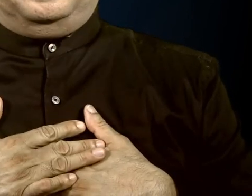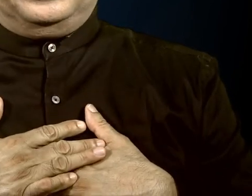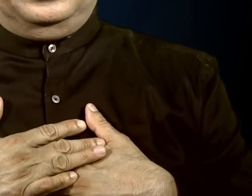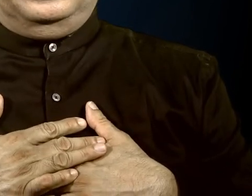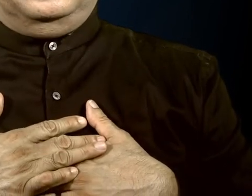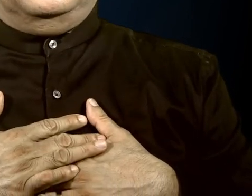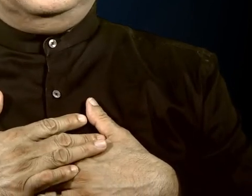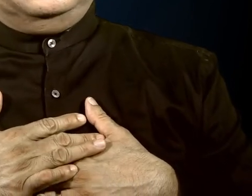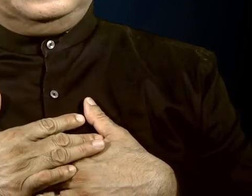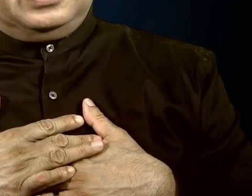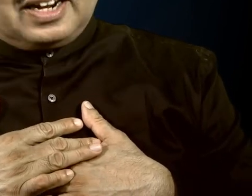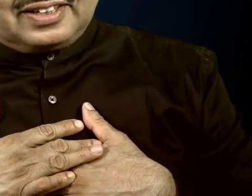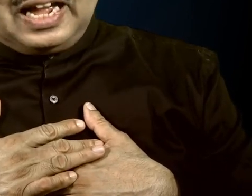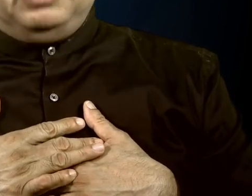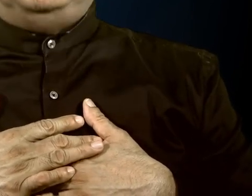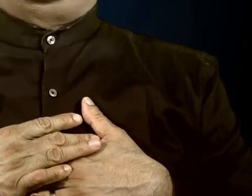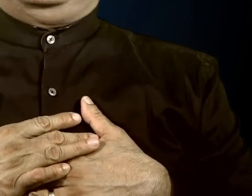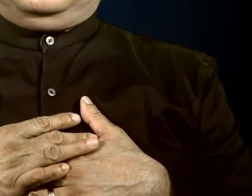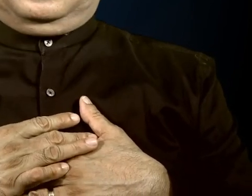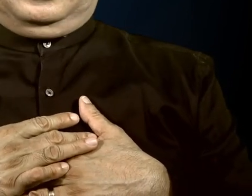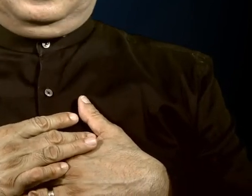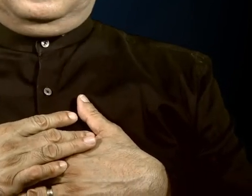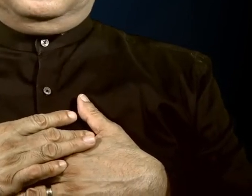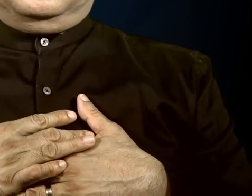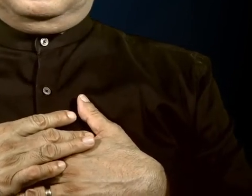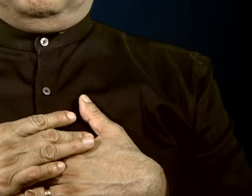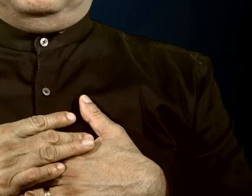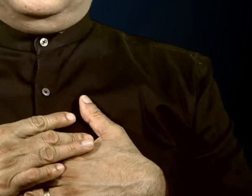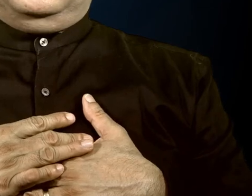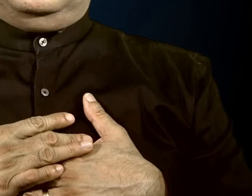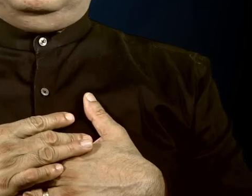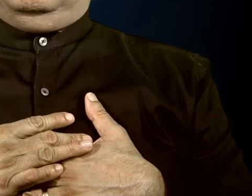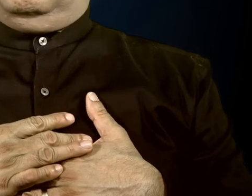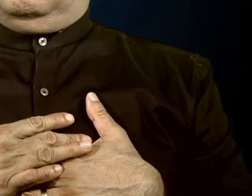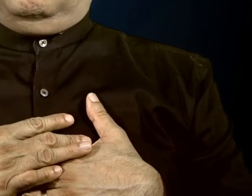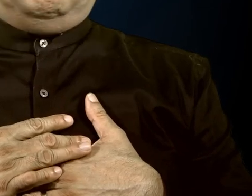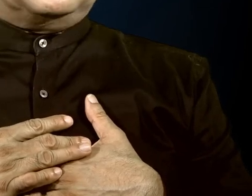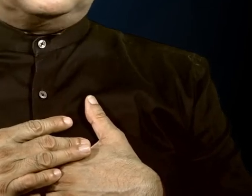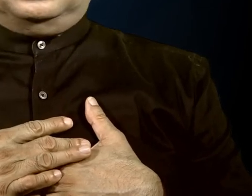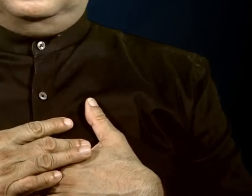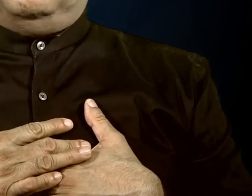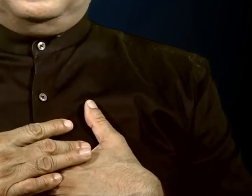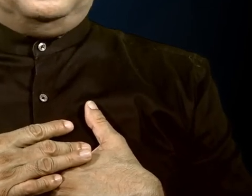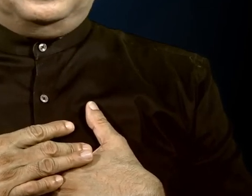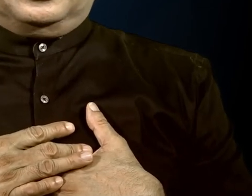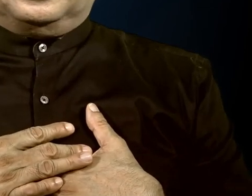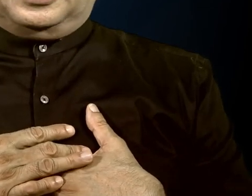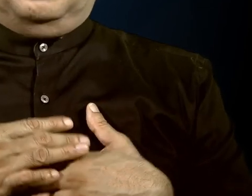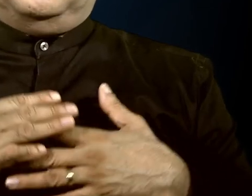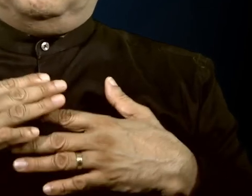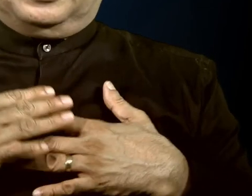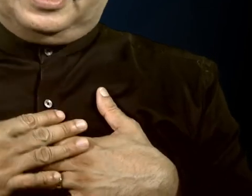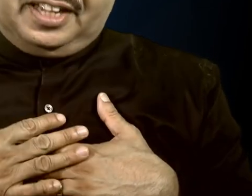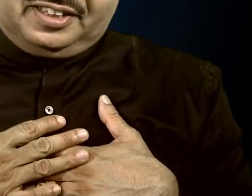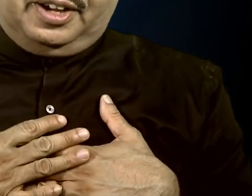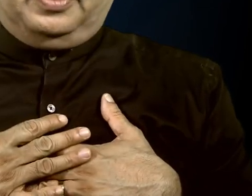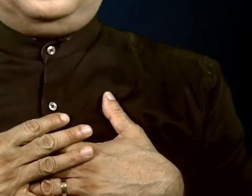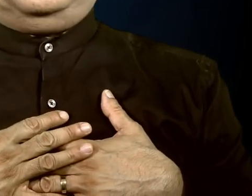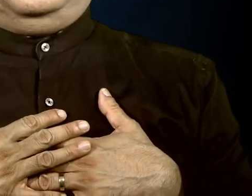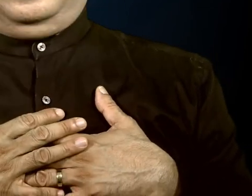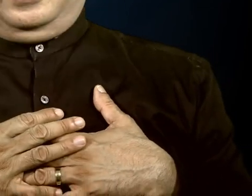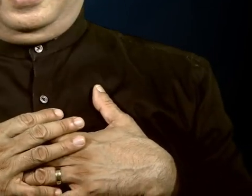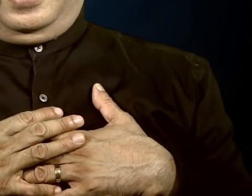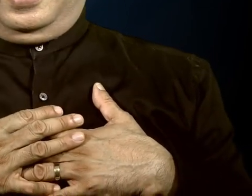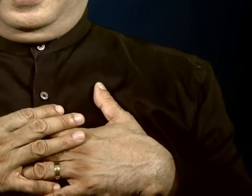സംഗ്രഹിക്കുക. ഹൃദയത്തിൽ കർത്താവുമുണ്ട്. നമ്മുടെ എല്ലാ പ്രശ്നങ്ങളും അറിയുന്ന കർത്താവ് നമ്മുടെ